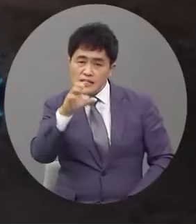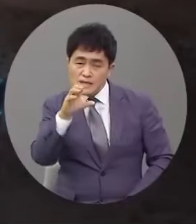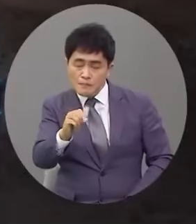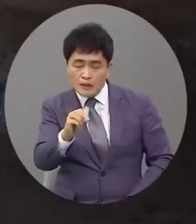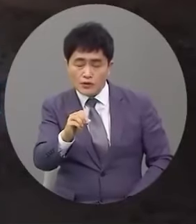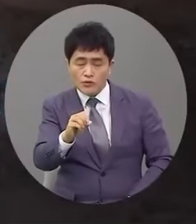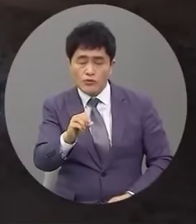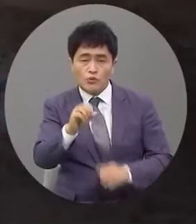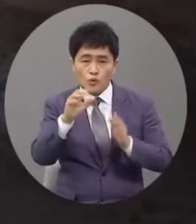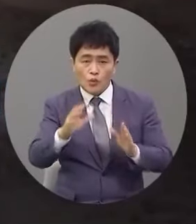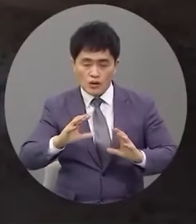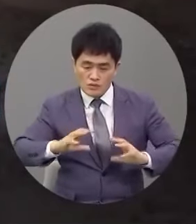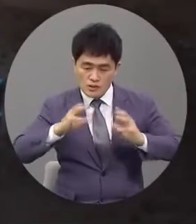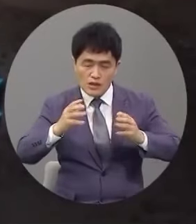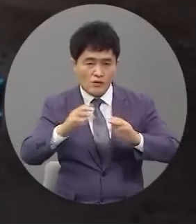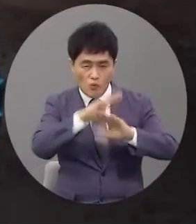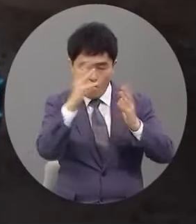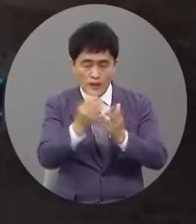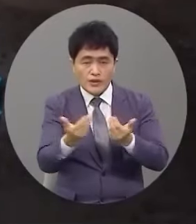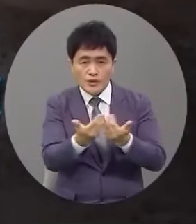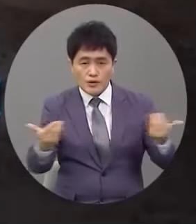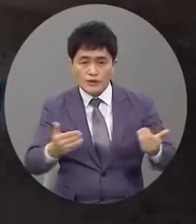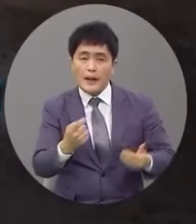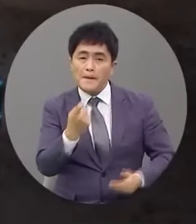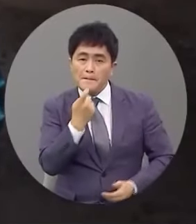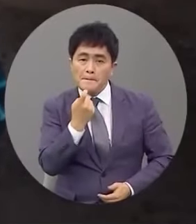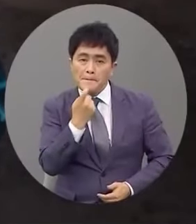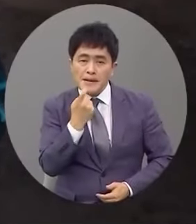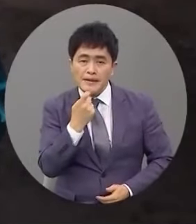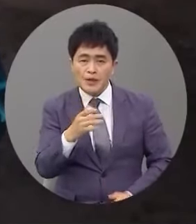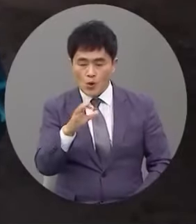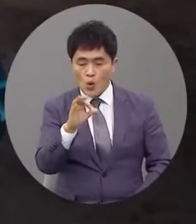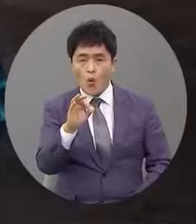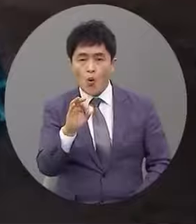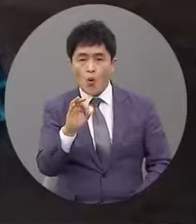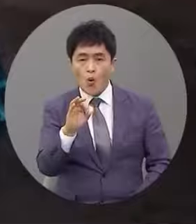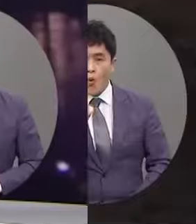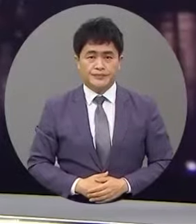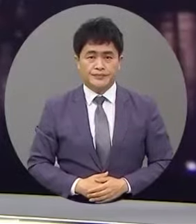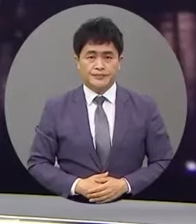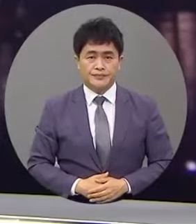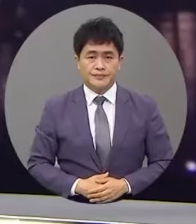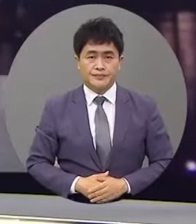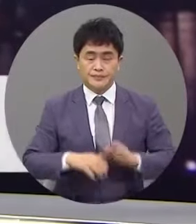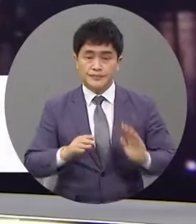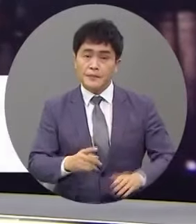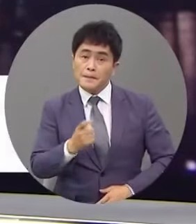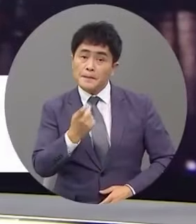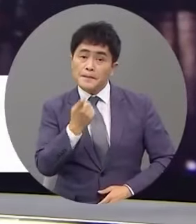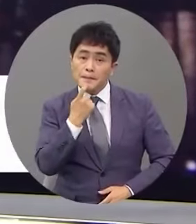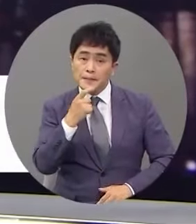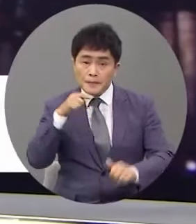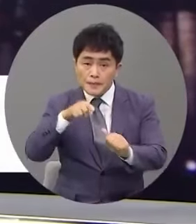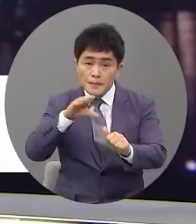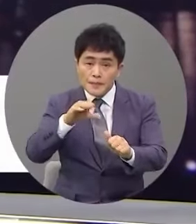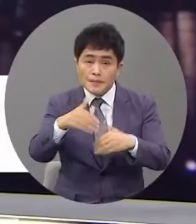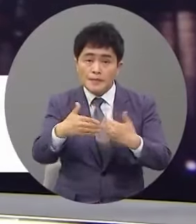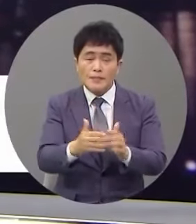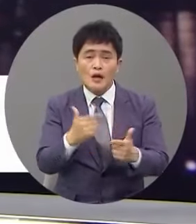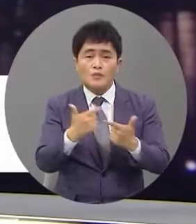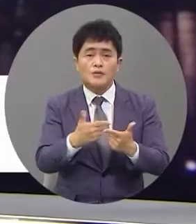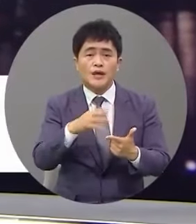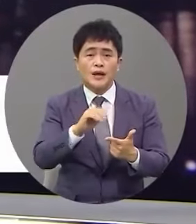완벽히 격리하게 됩니다. 핀란드 온칼로에서 MBC 뉴스 윤파란입니다. 자, 핀란드 현지 취재를 한 부산 MBC